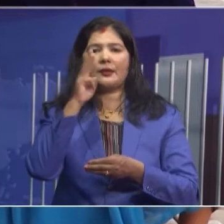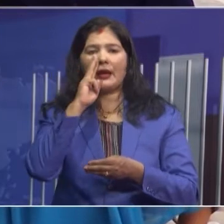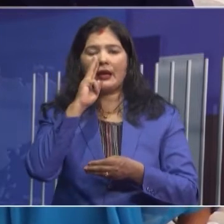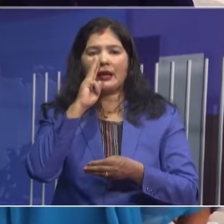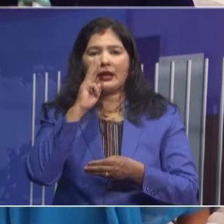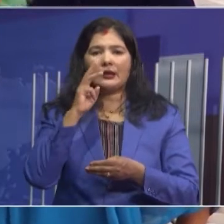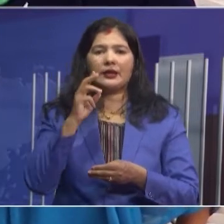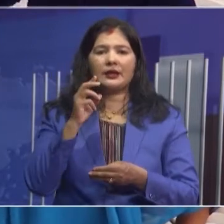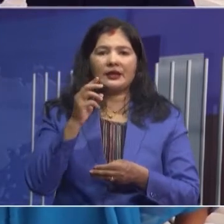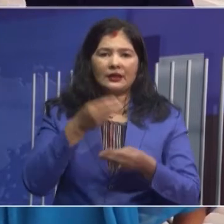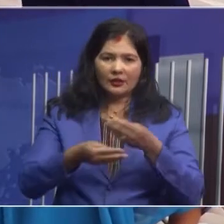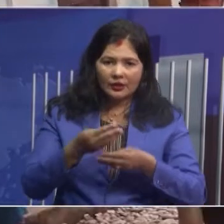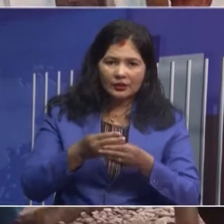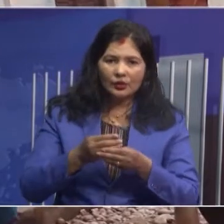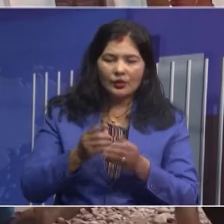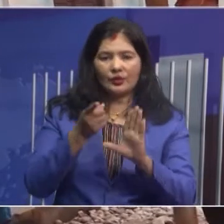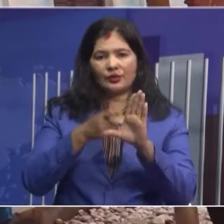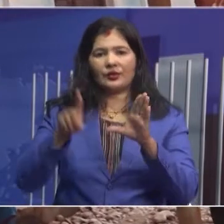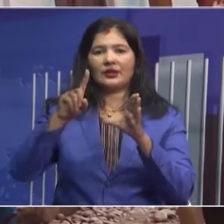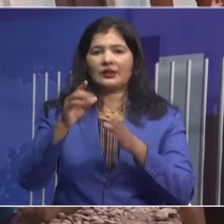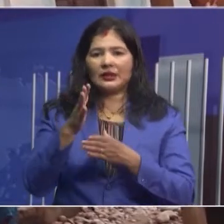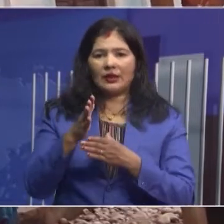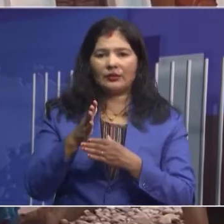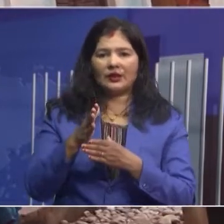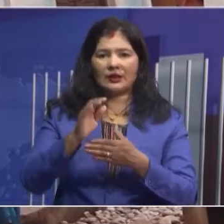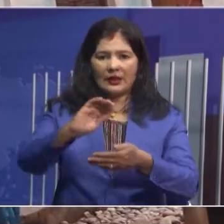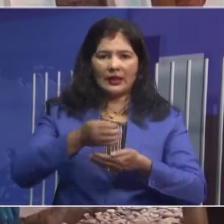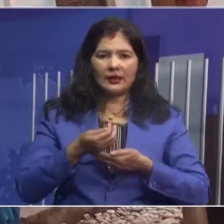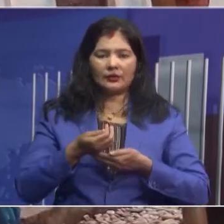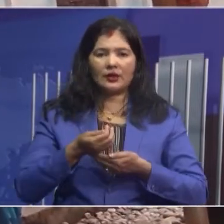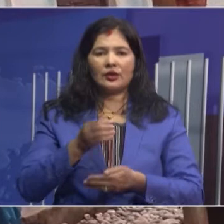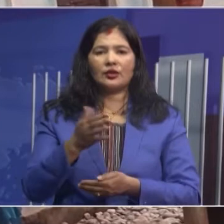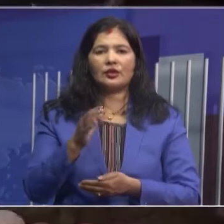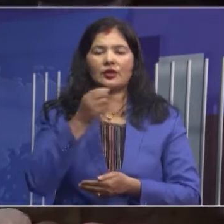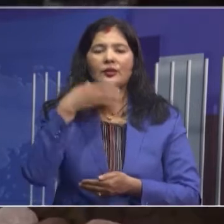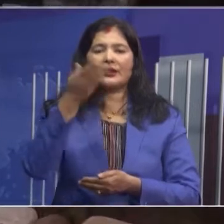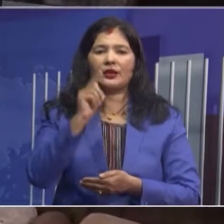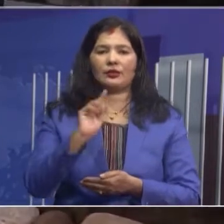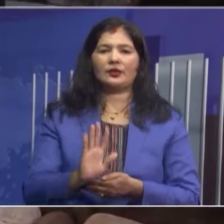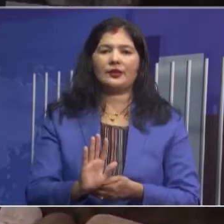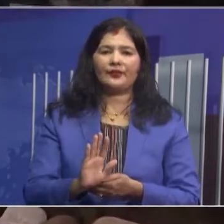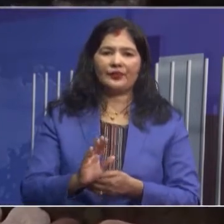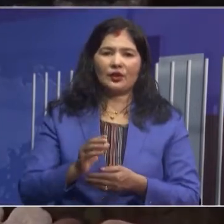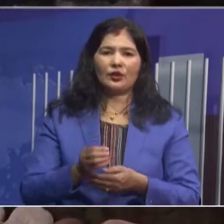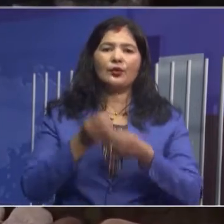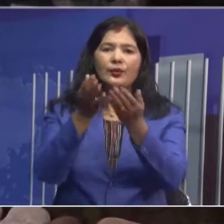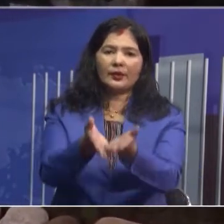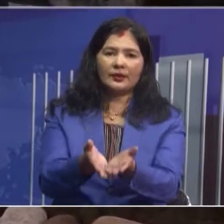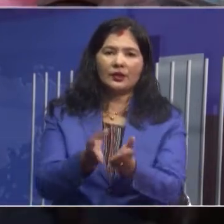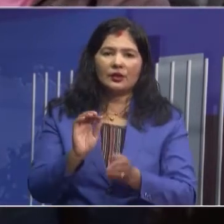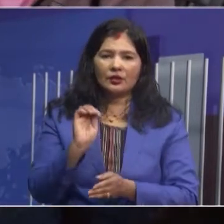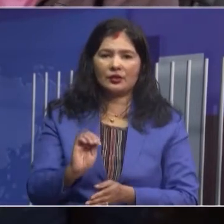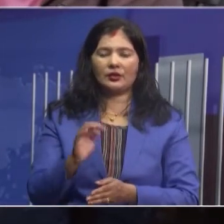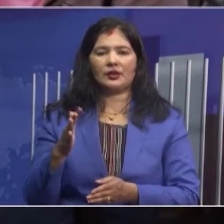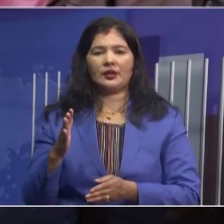पनि खरिदको स्वीकृति नआउँदा चिनी आयात हुन नसकेको बताइएको छ। साल ट्रेडिङले उपलब्ध गराउन